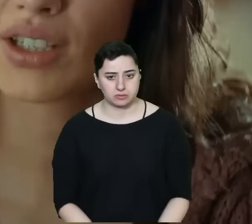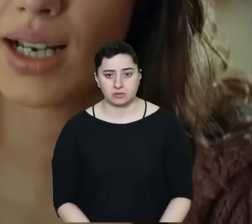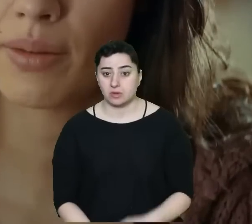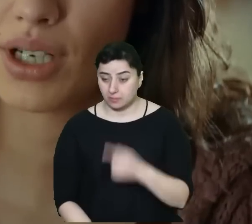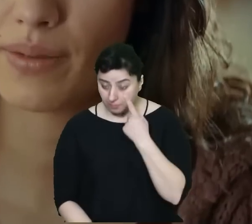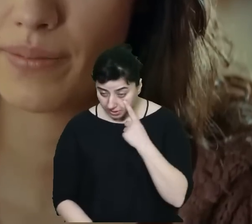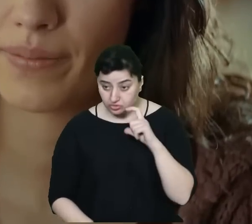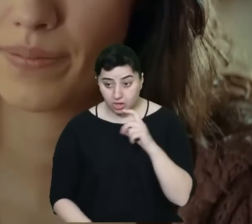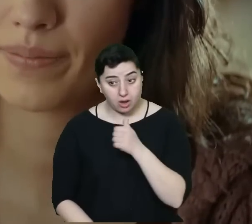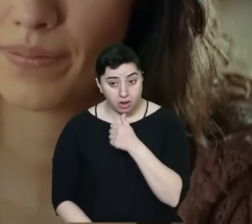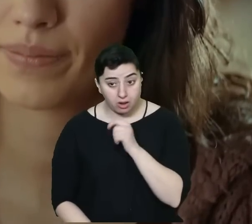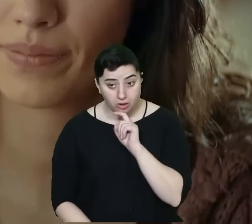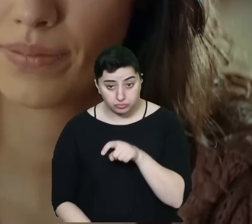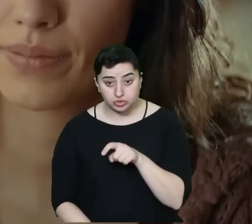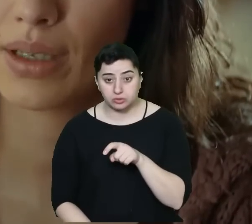Bak Celal amca.